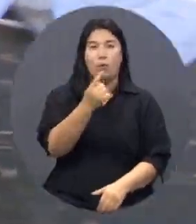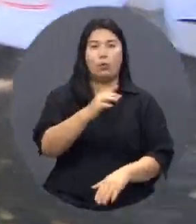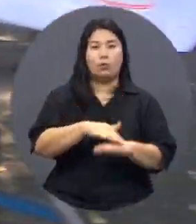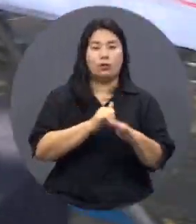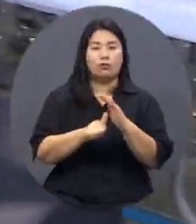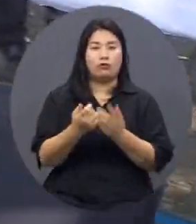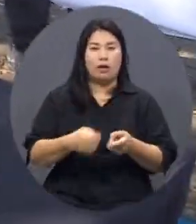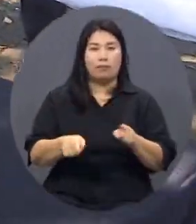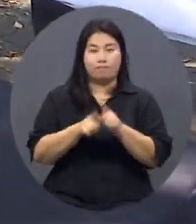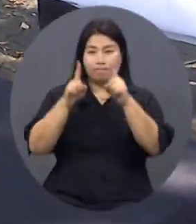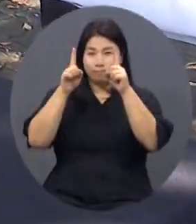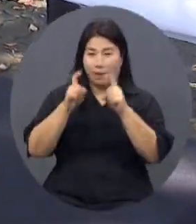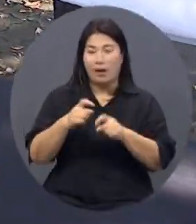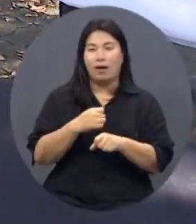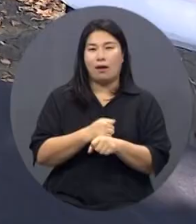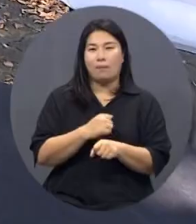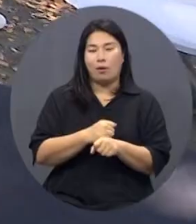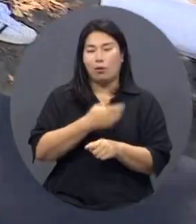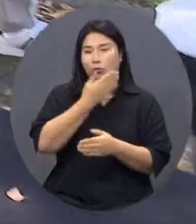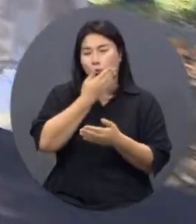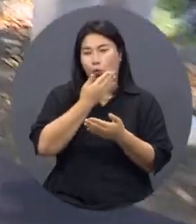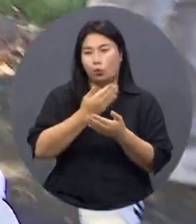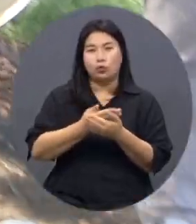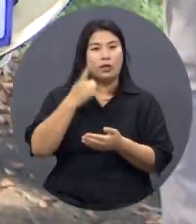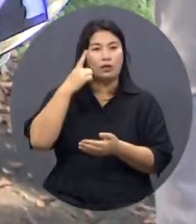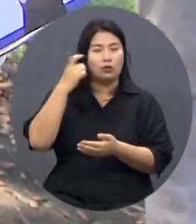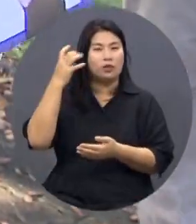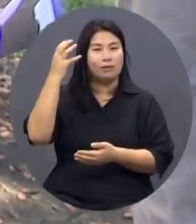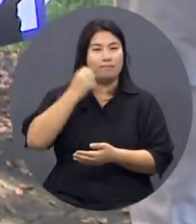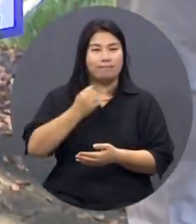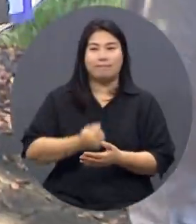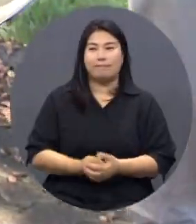함께 사진을 찍으며 소중한 추억을 남깁니다.